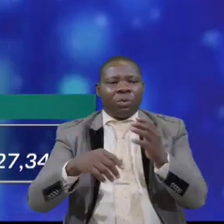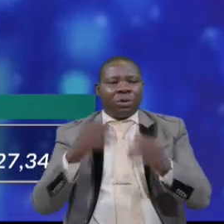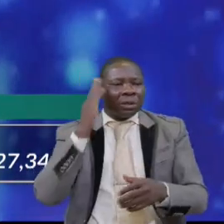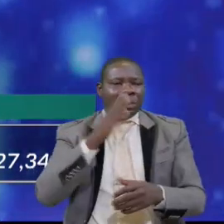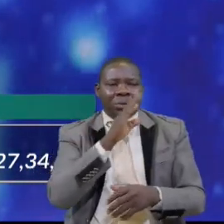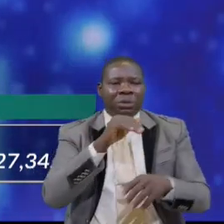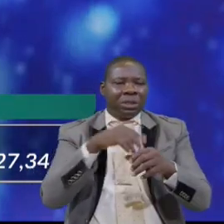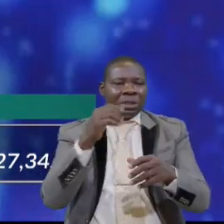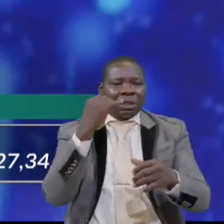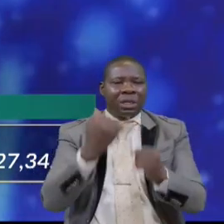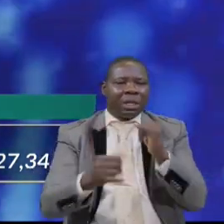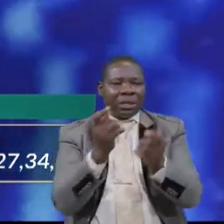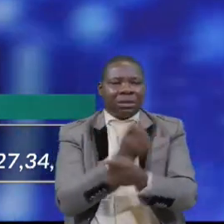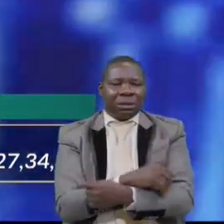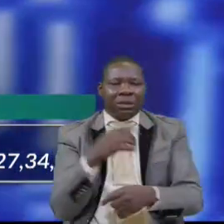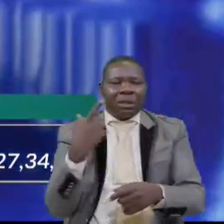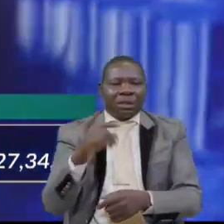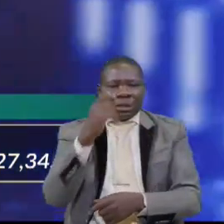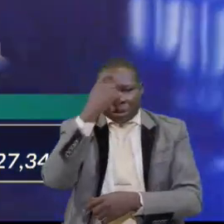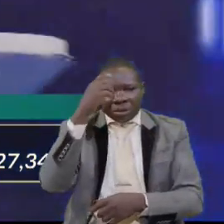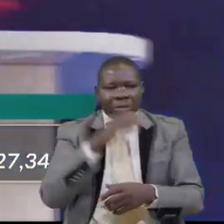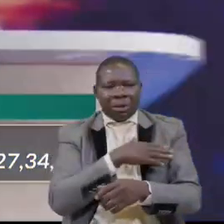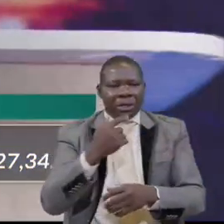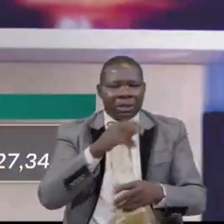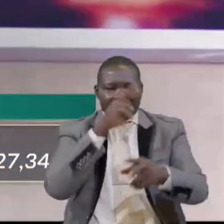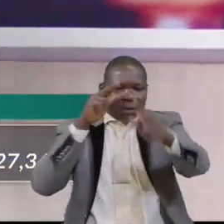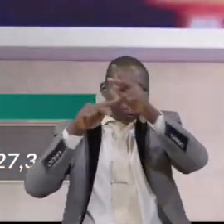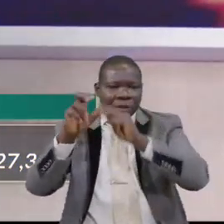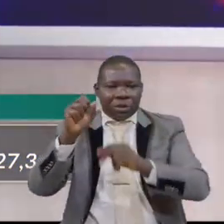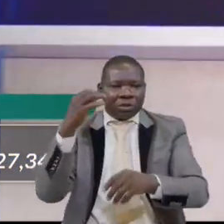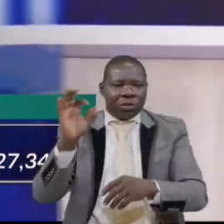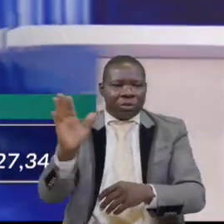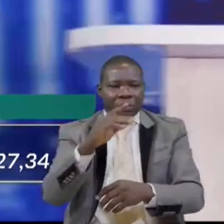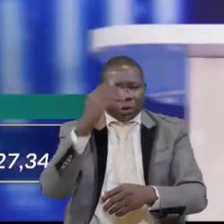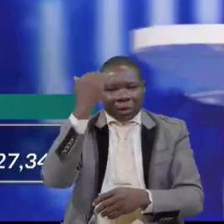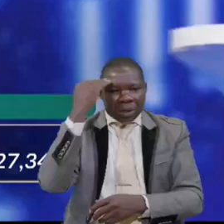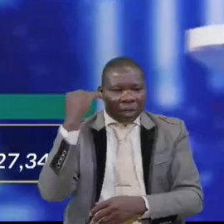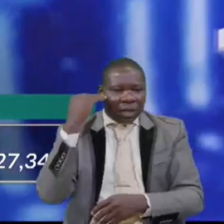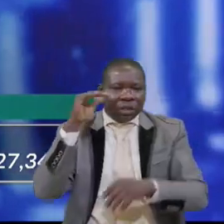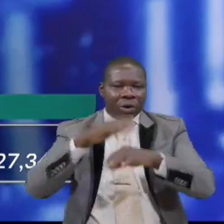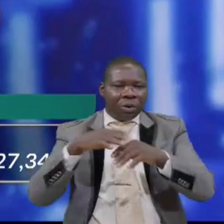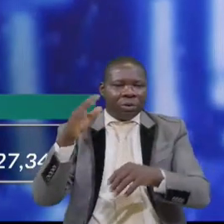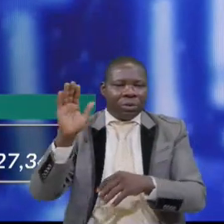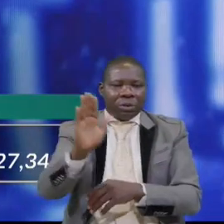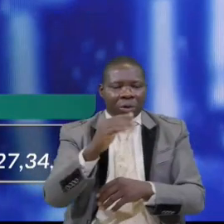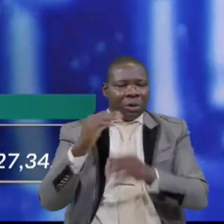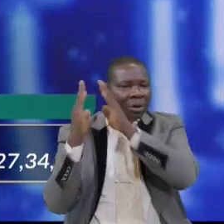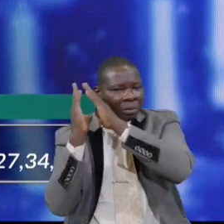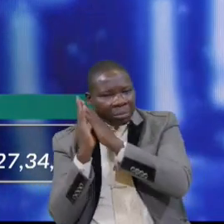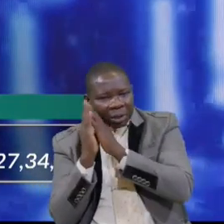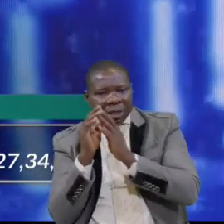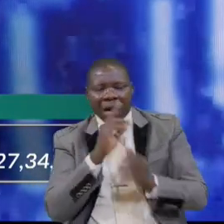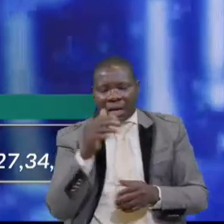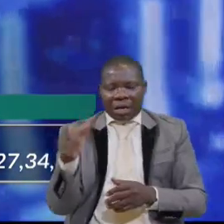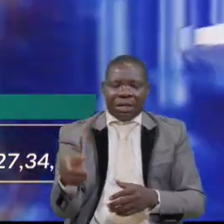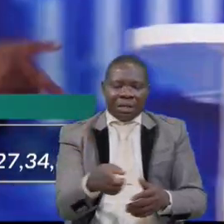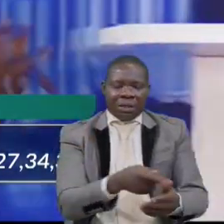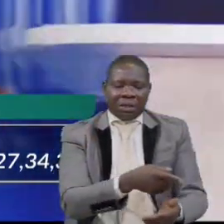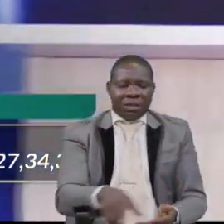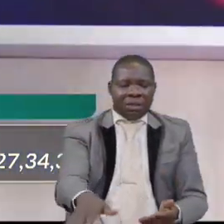sur ta couche et il a commencé à révéler ce que personne d'autre ne pouvait